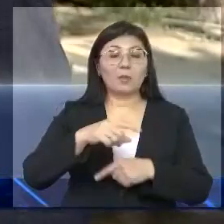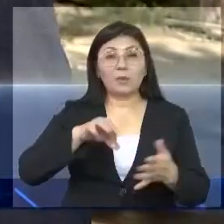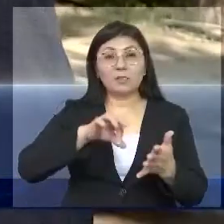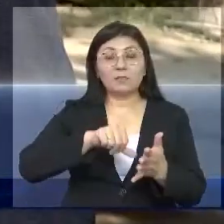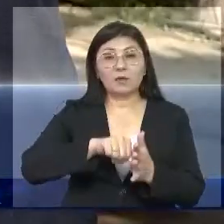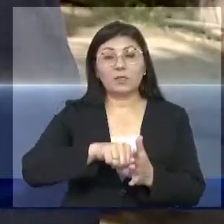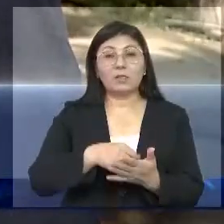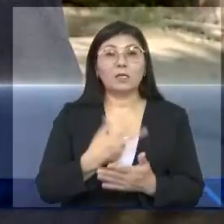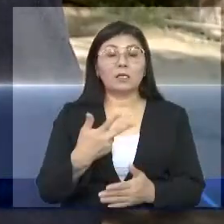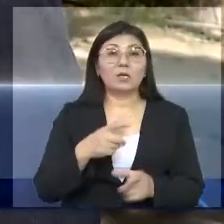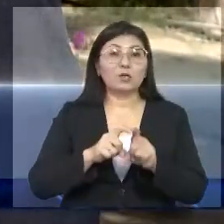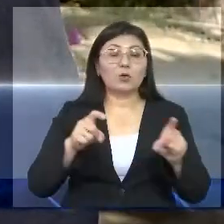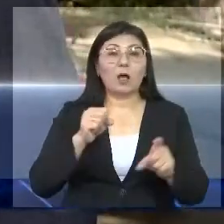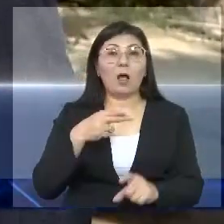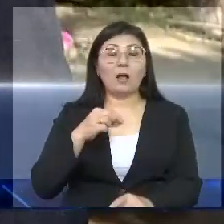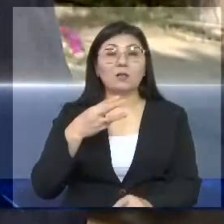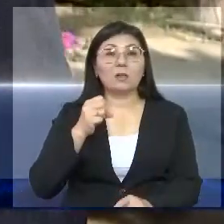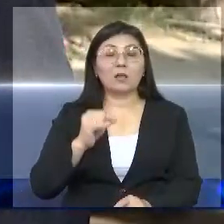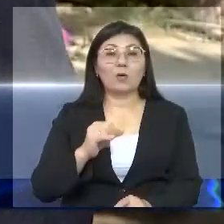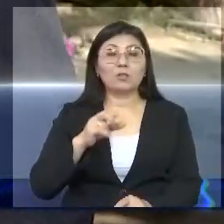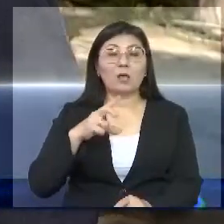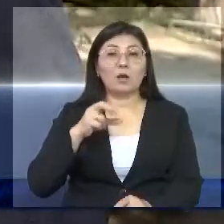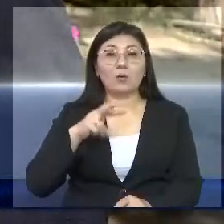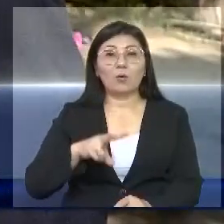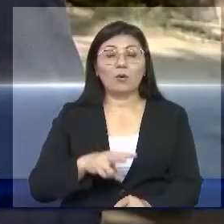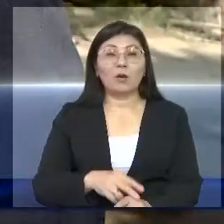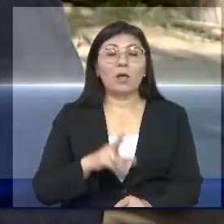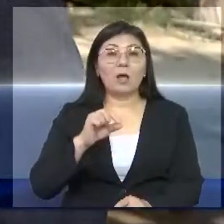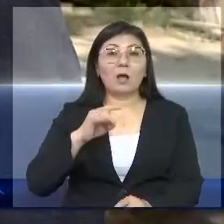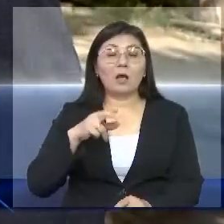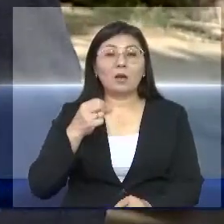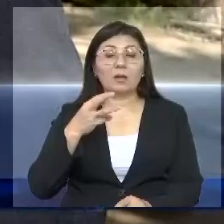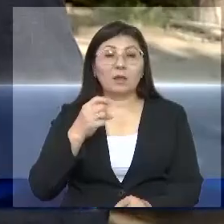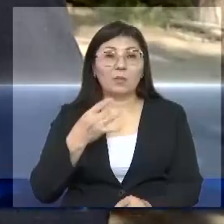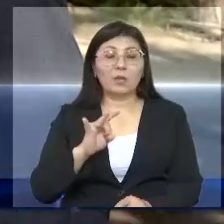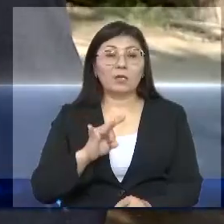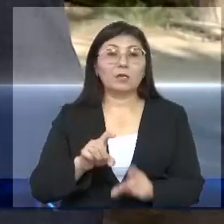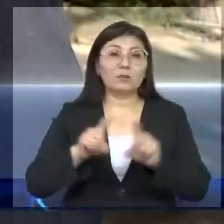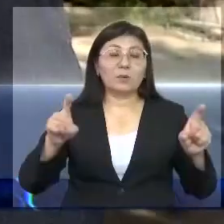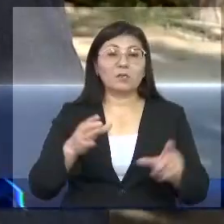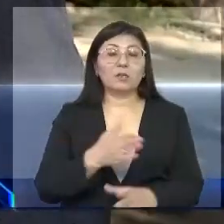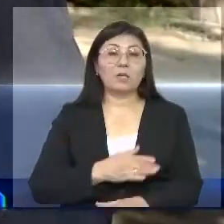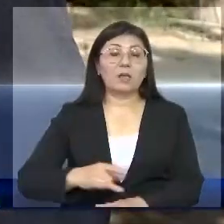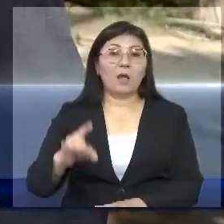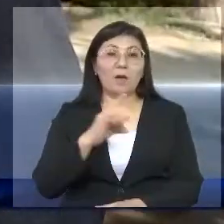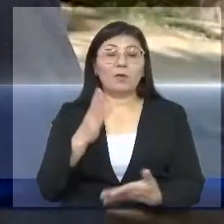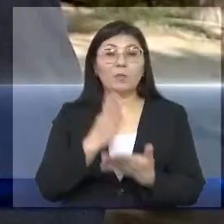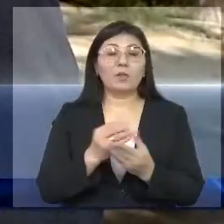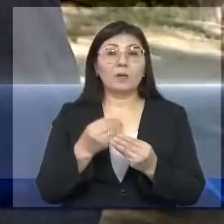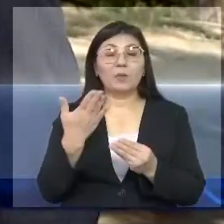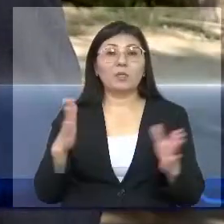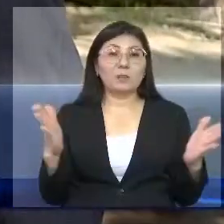магнитные школы это акшая и сарко средние школы этоже каракемер школа сад в нашем районе насчитывается 15